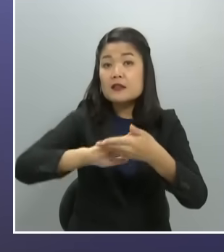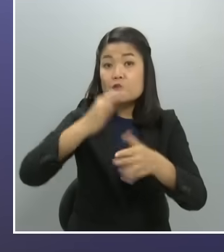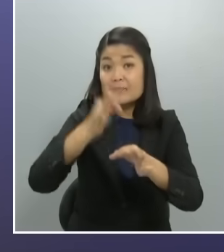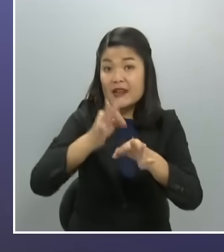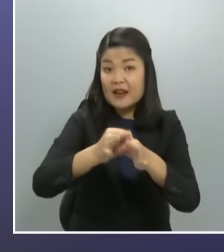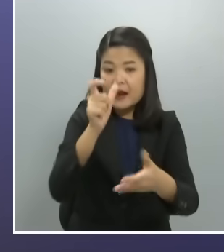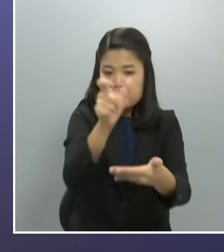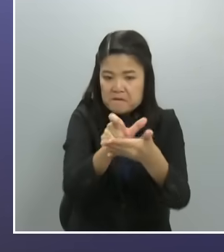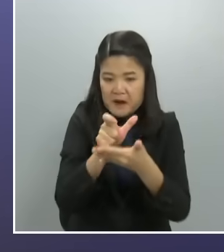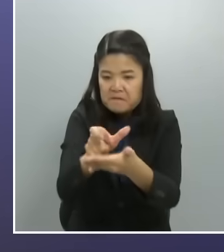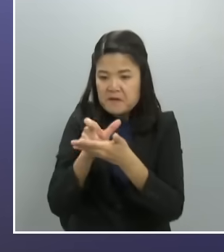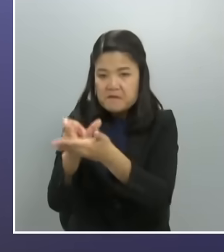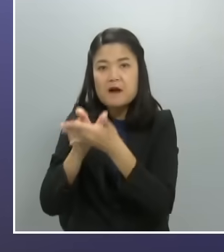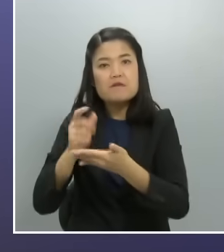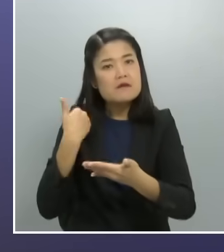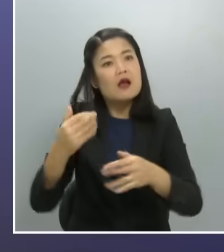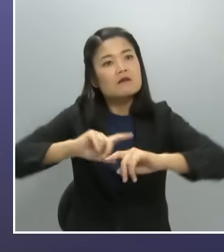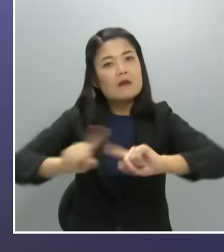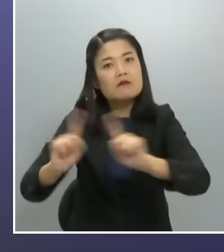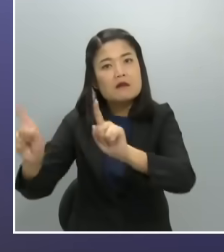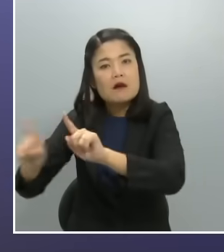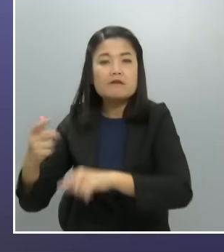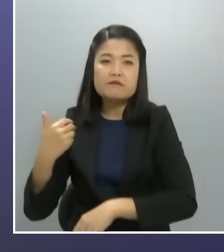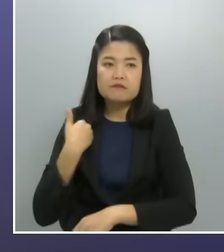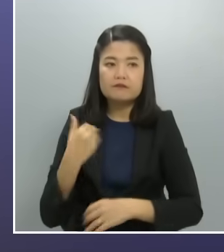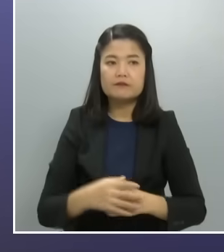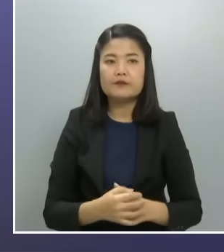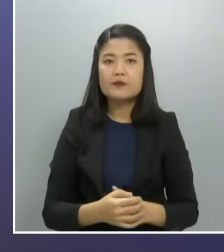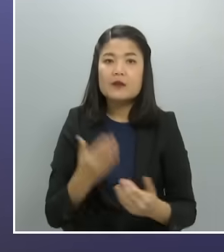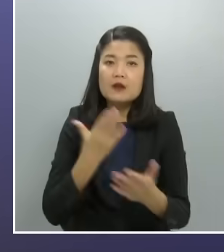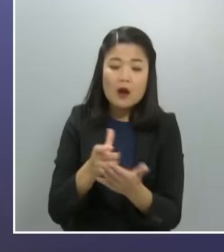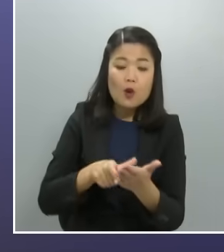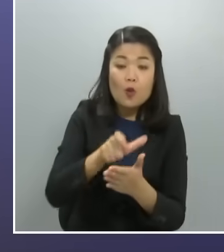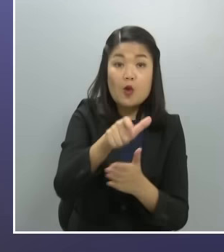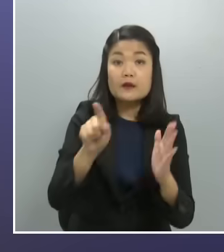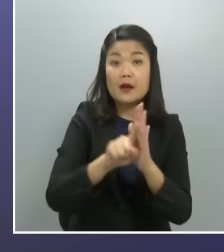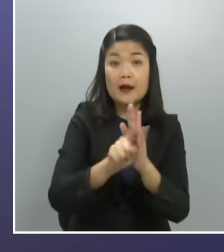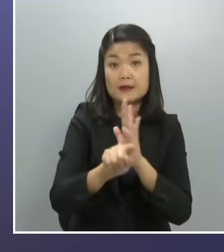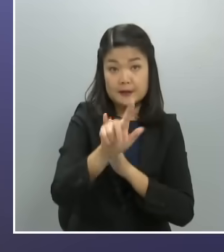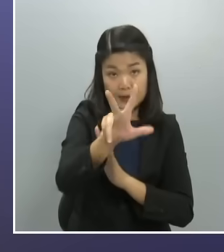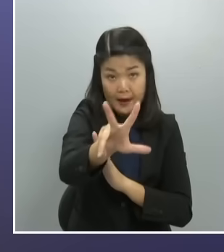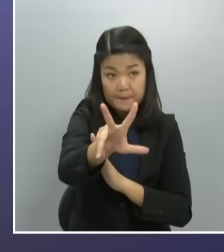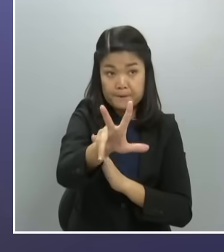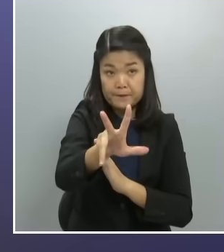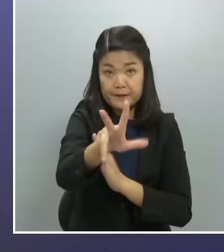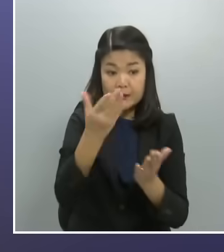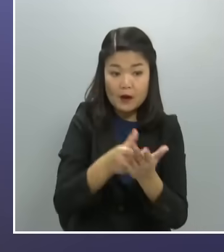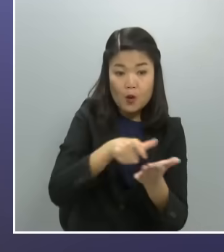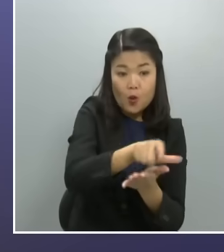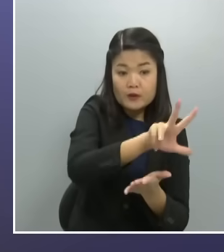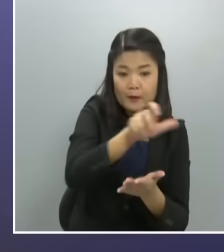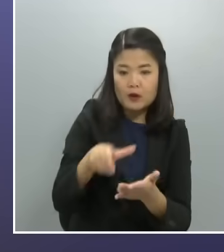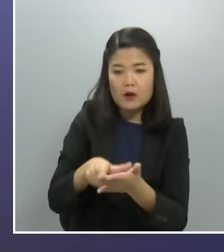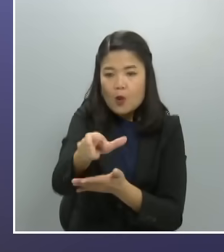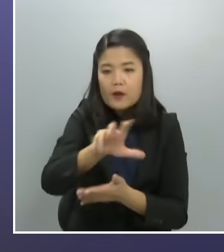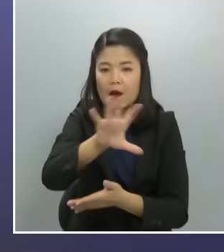ประภาพรมหารและมณีมรกตทองขาวโอนไป3ครั้งนี่คือ3บัญชีเลยค่ะครั้งละ300บาท500